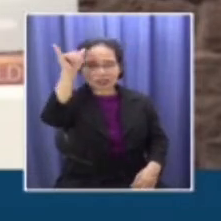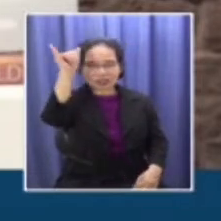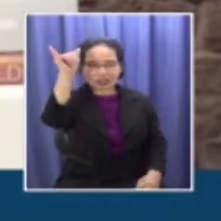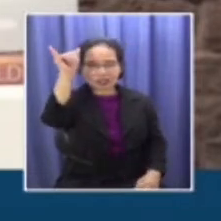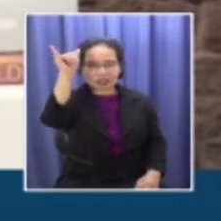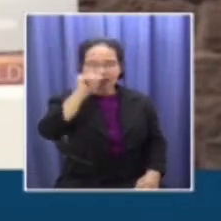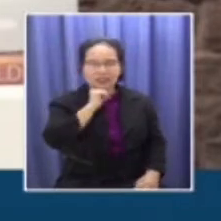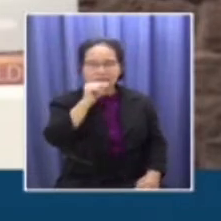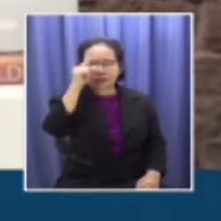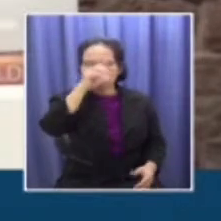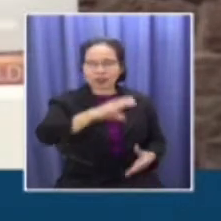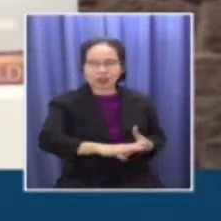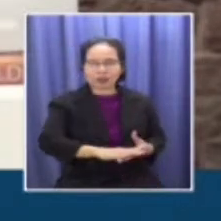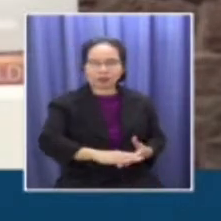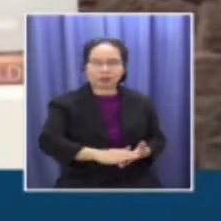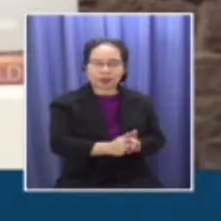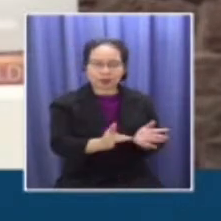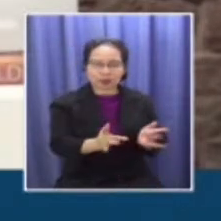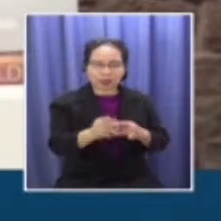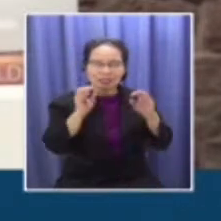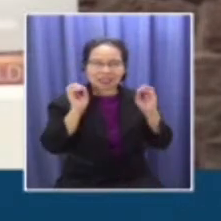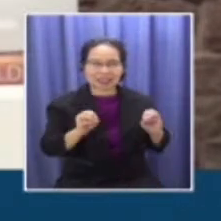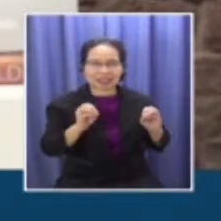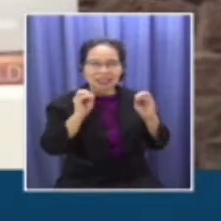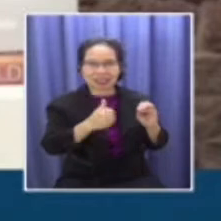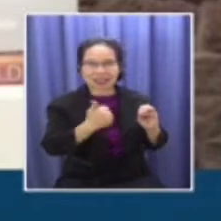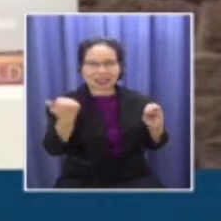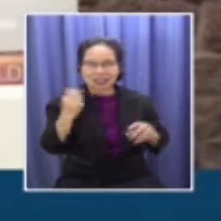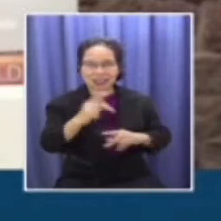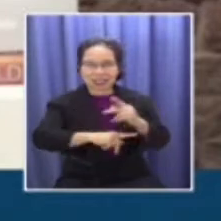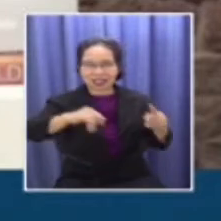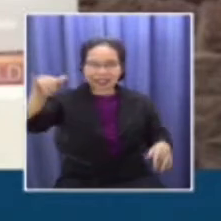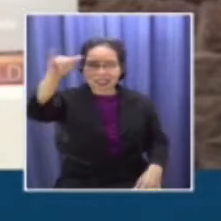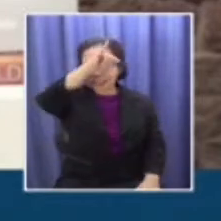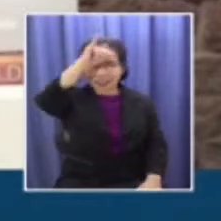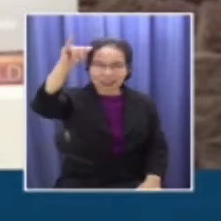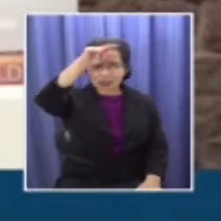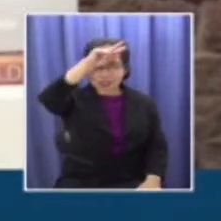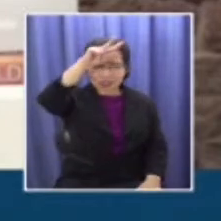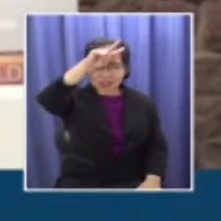a nkanka wɔn a wɔsua ade wɔ sukuu pɔn mu no